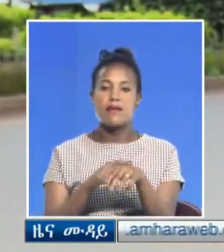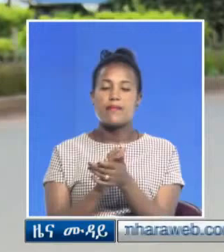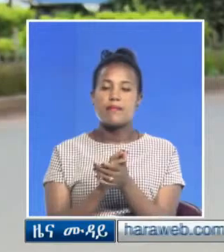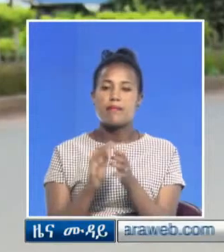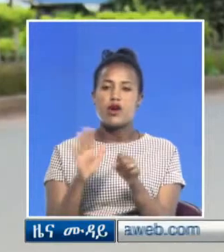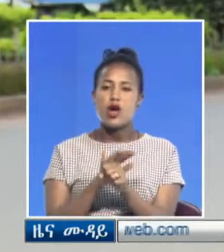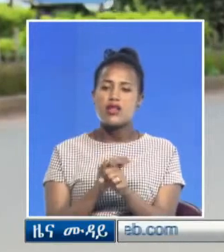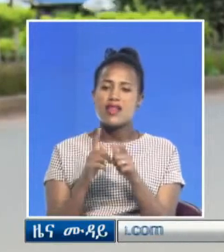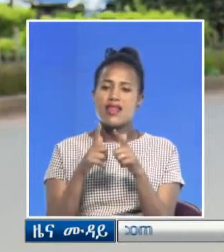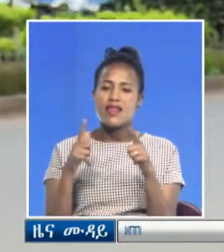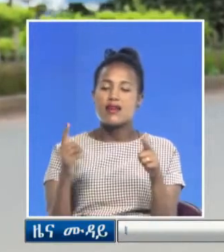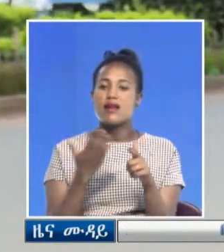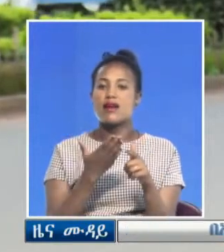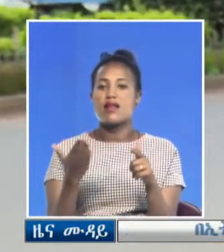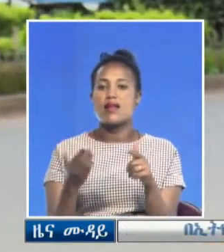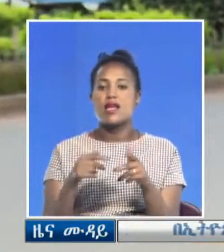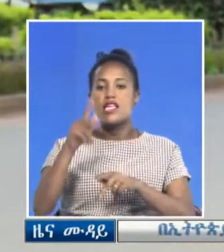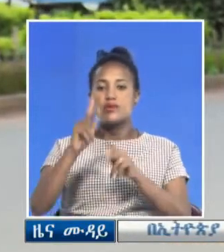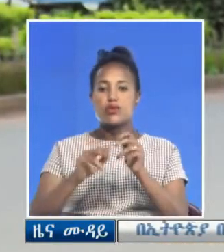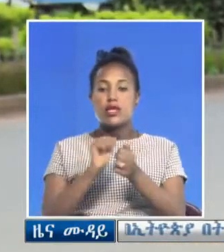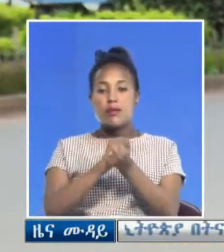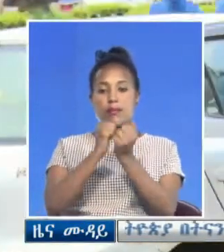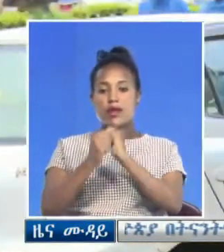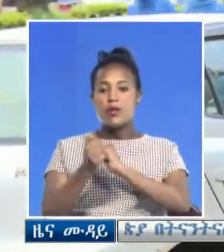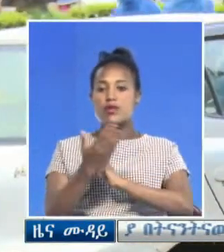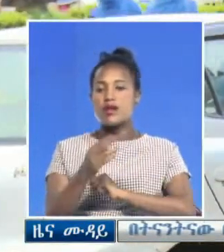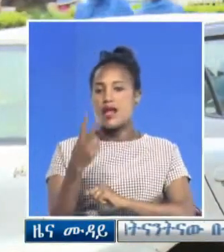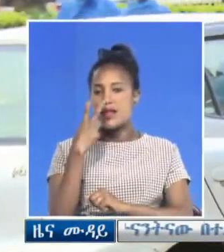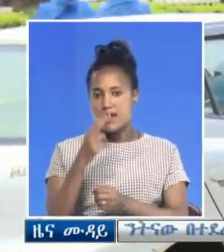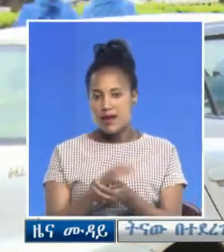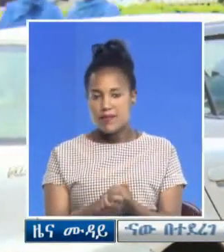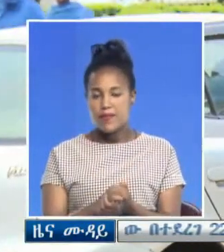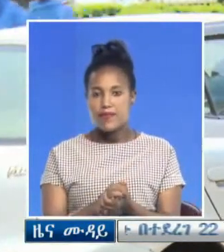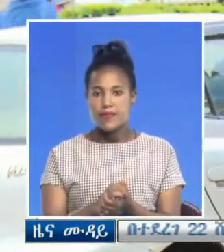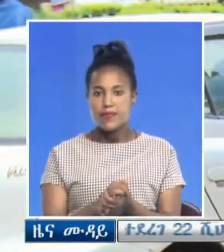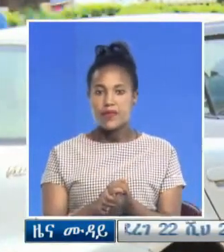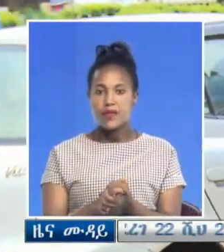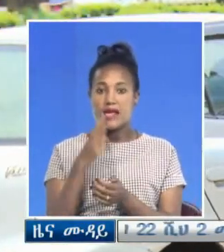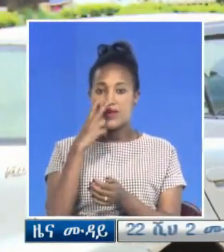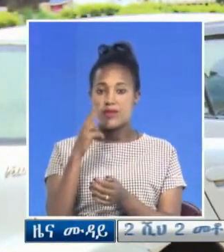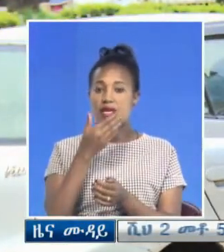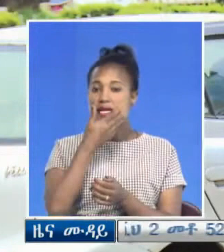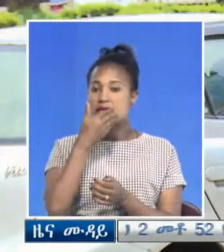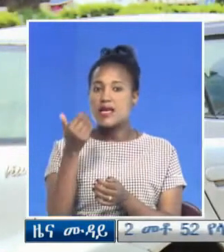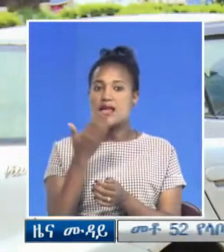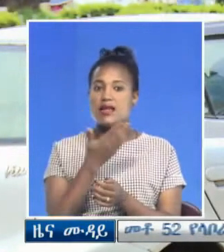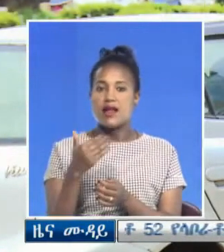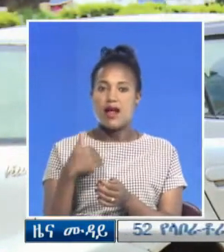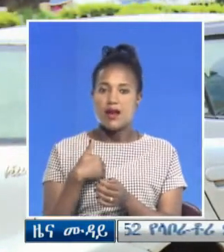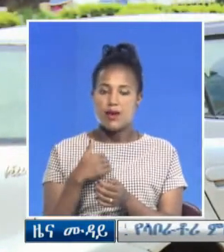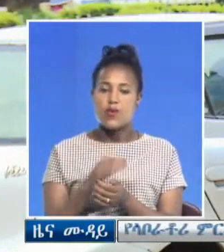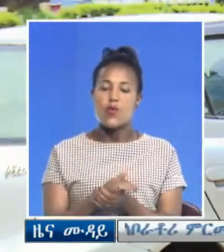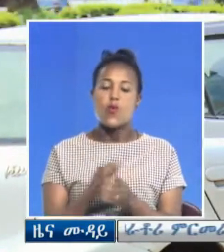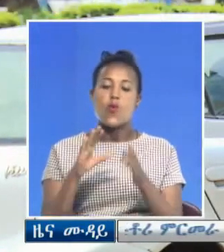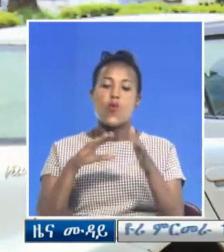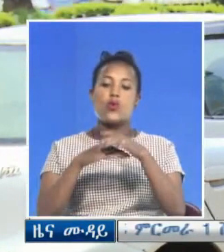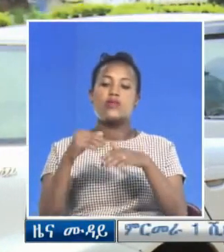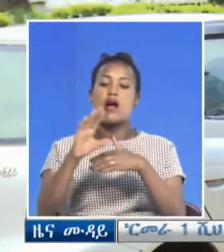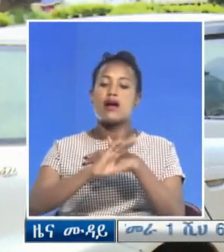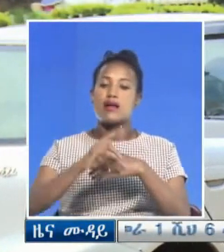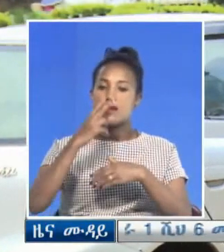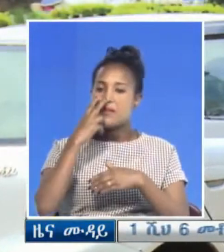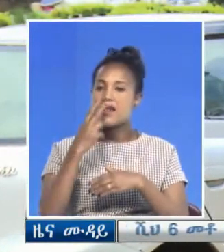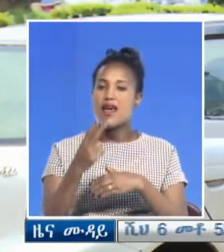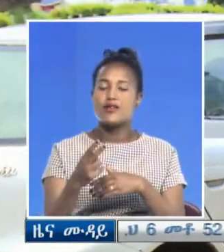በቃ ብዙ ትልቅ ነገር ህዝቡን የሚለውጥ ነገር አይተናል። ሁሉ ያየሁትን ፕሮጀክት ቢናቸው የተሻለ ነገር አለው። ውጭ ሀገር